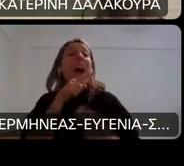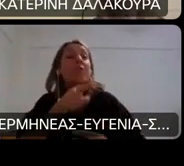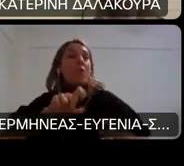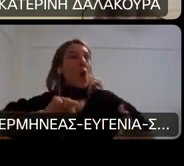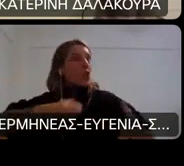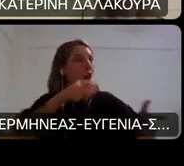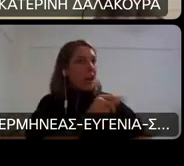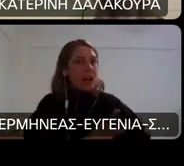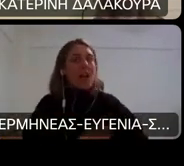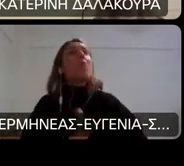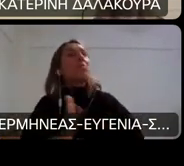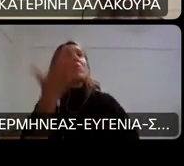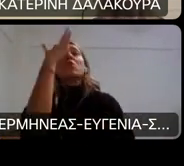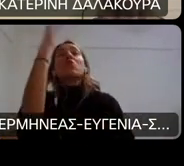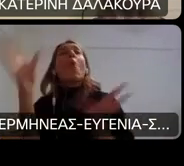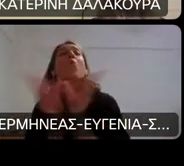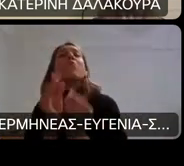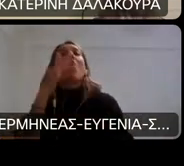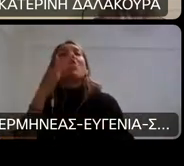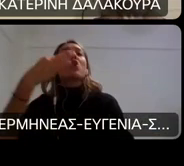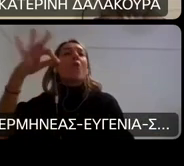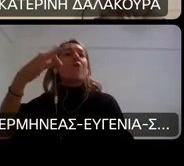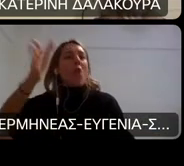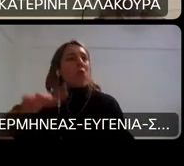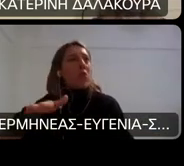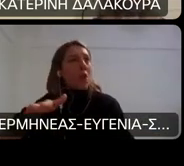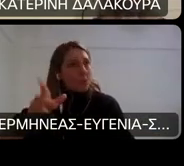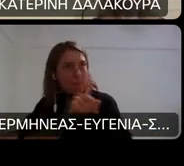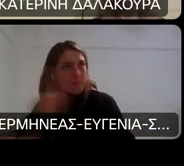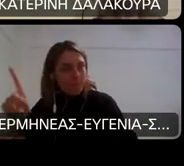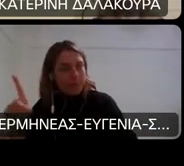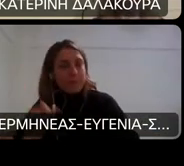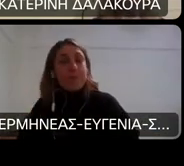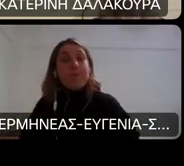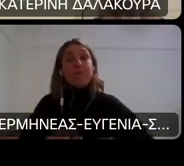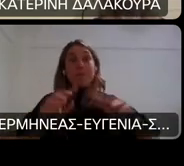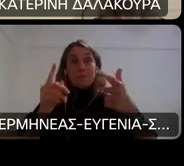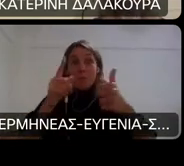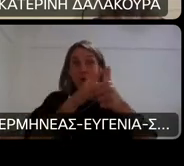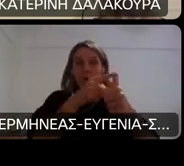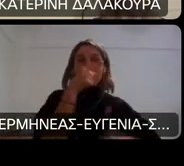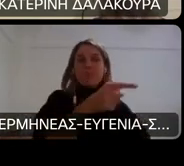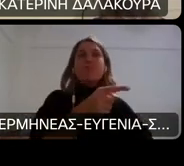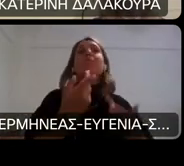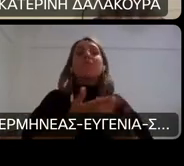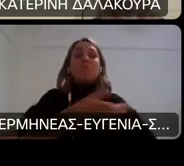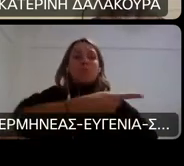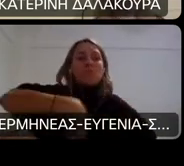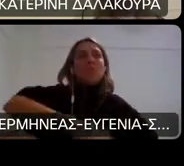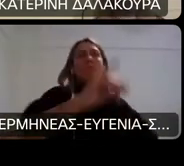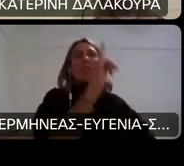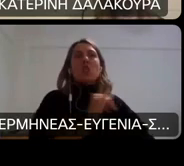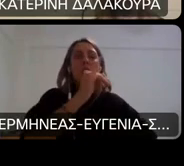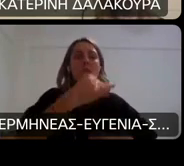μπήκανε για το θέμα της αντιμετώπισης του γλωσσικού σεξισμού σε δύο επίπεδα. Ένα στο επίπεδο του έμψυχου δυναμικού του Ιδρύματος,